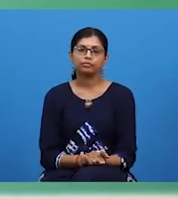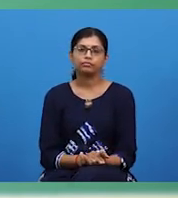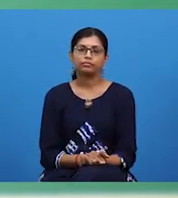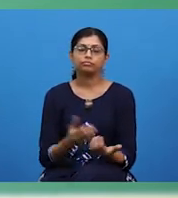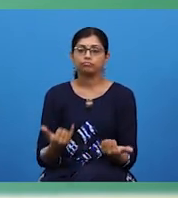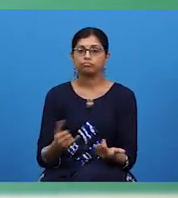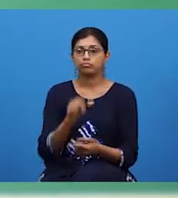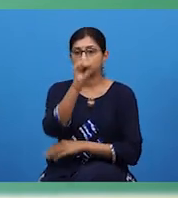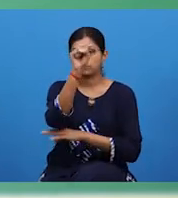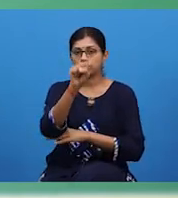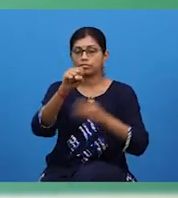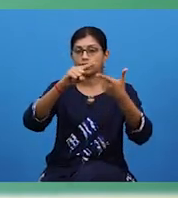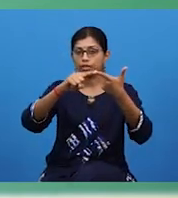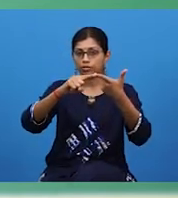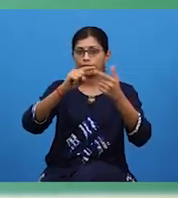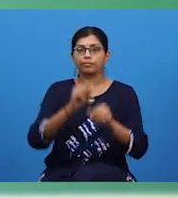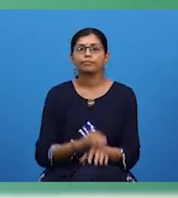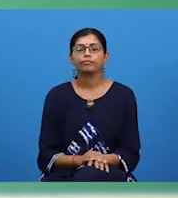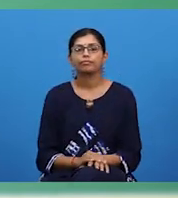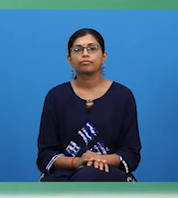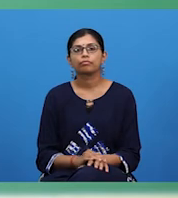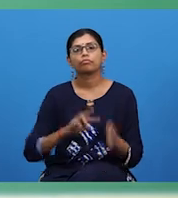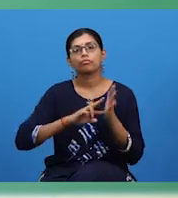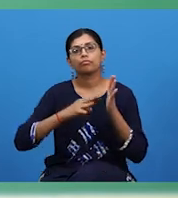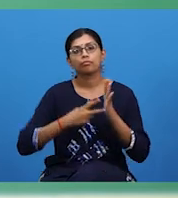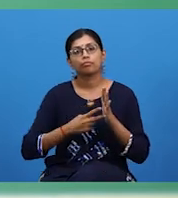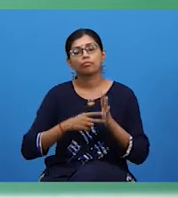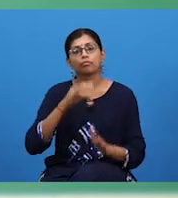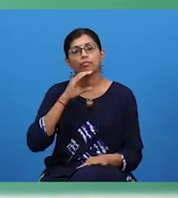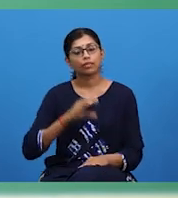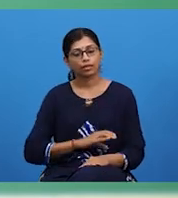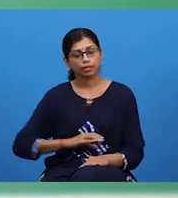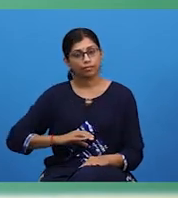Soalan seterusnya, apakah definisi untuk pencernaan?